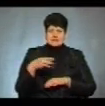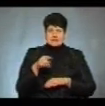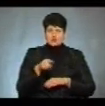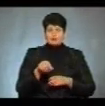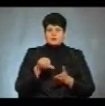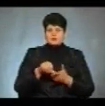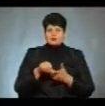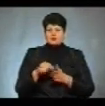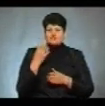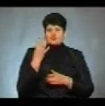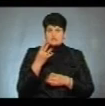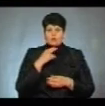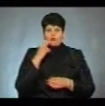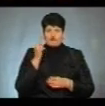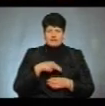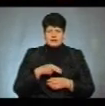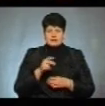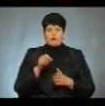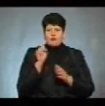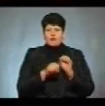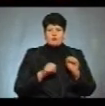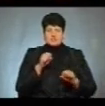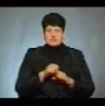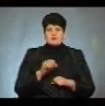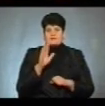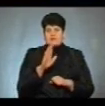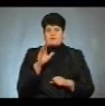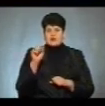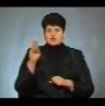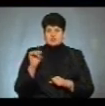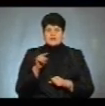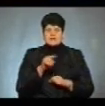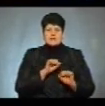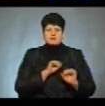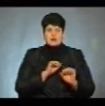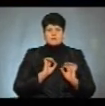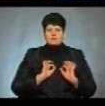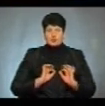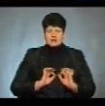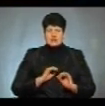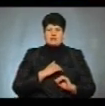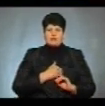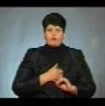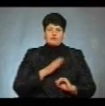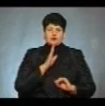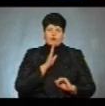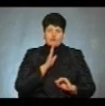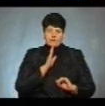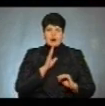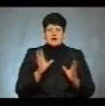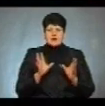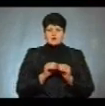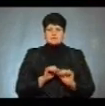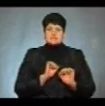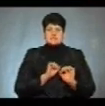ньому присутні четверо обвинувачених у побитті Віталія Ващенка, їхні адвокати, прокурор, а також вдова Наталія Ващенко разом із